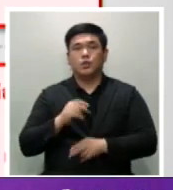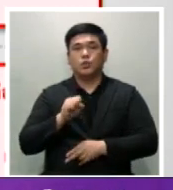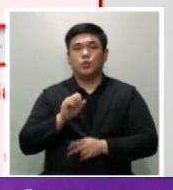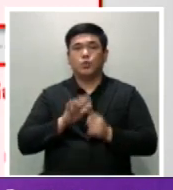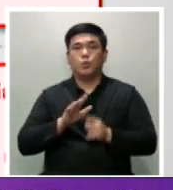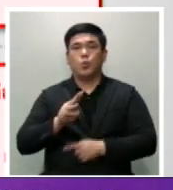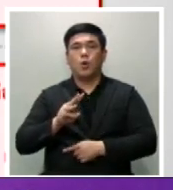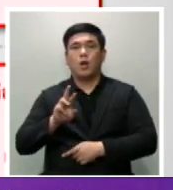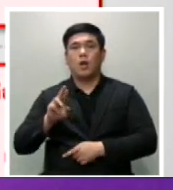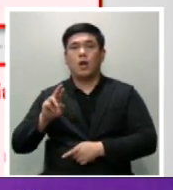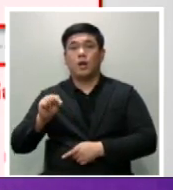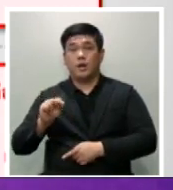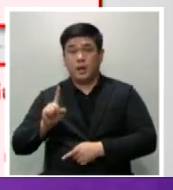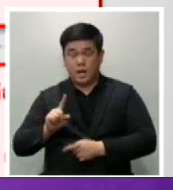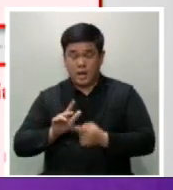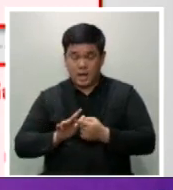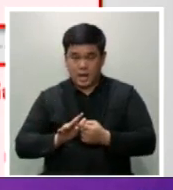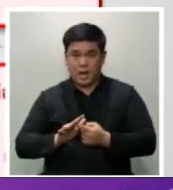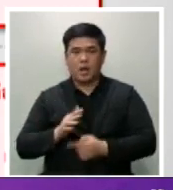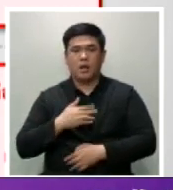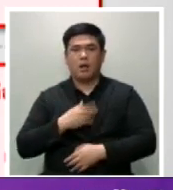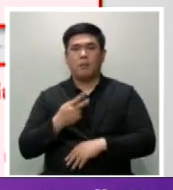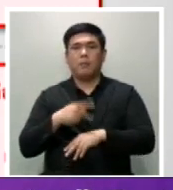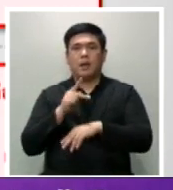ฑะบัดนี้เป็นกรรมการปปช.